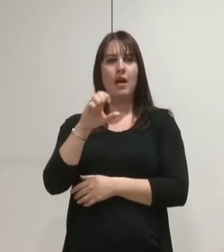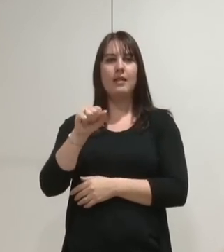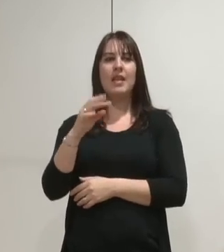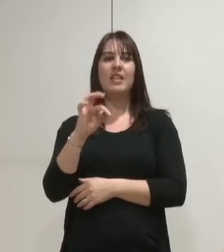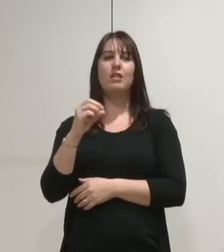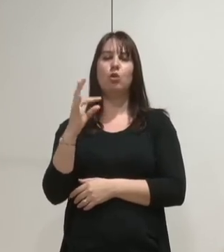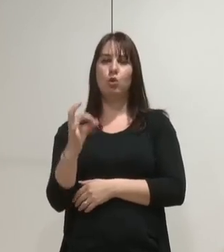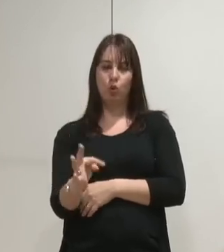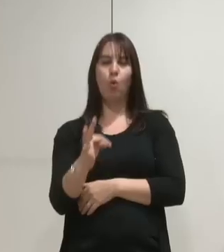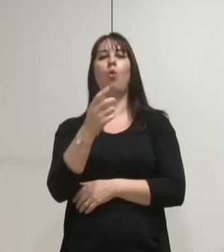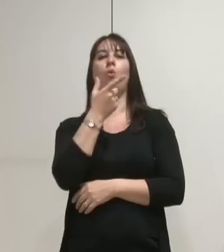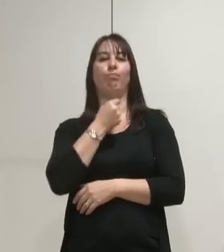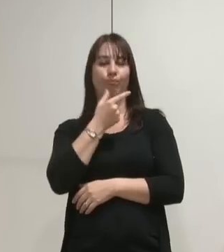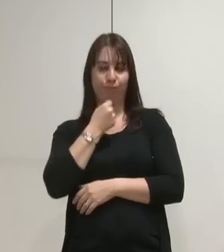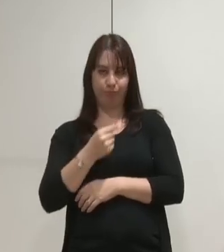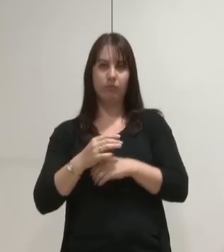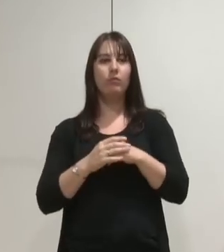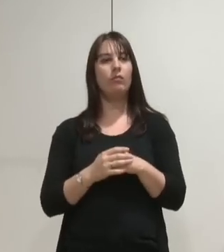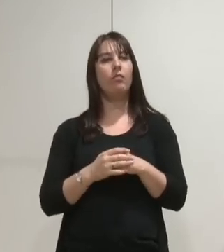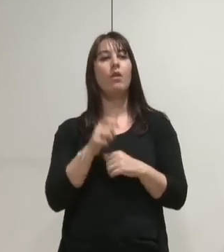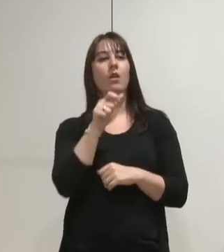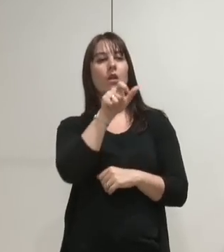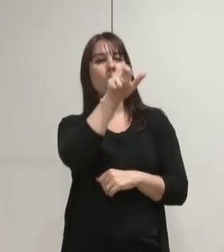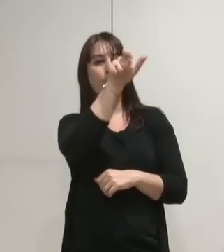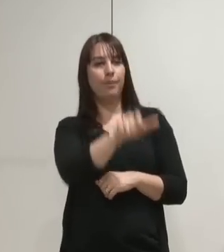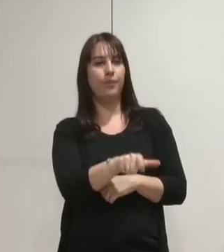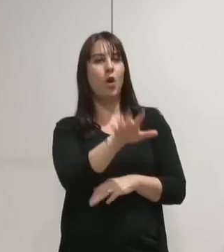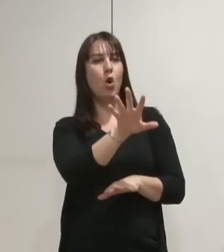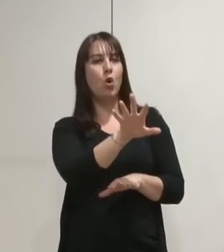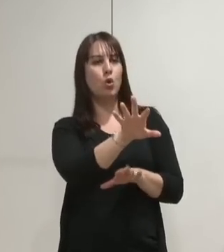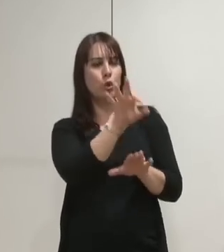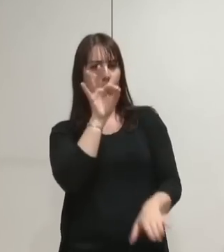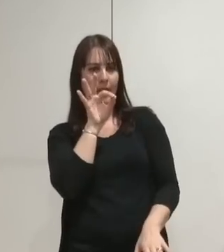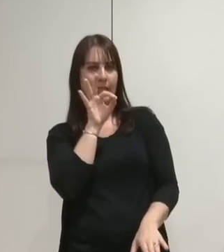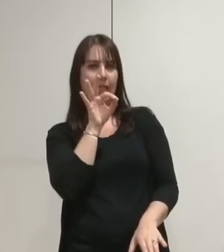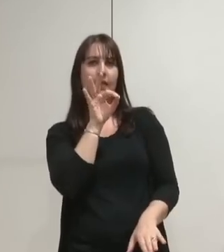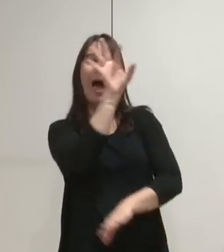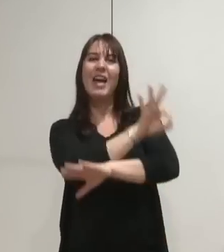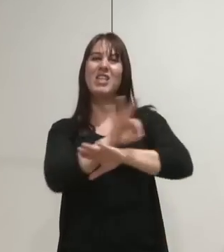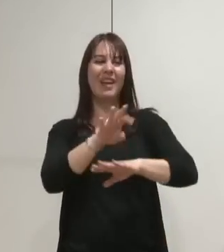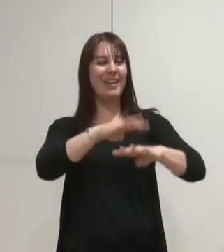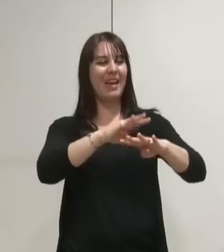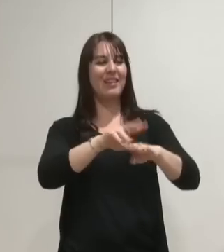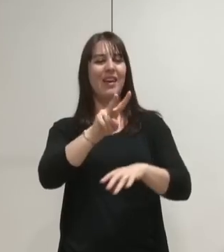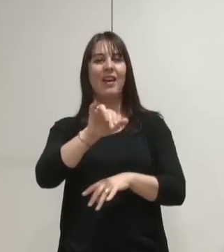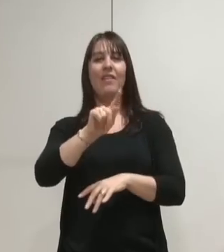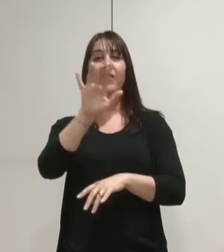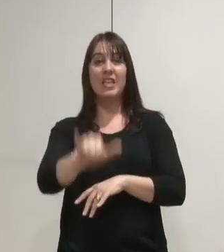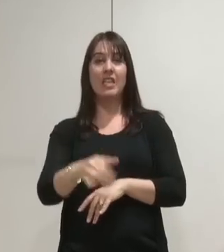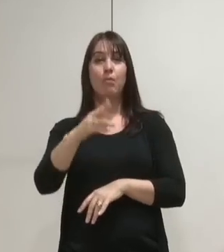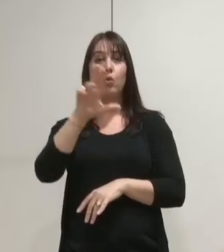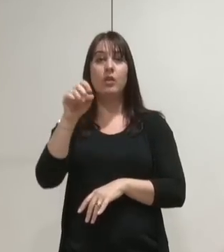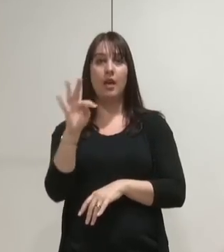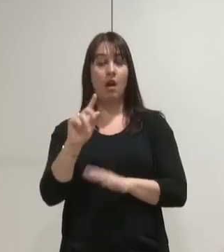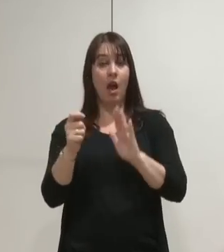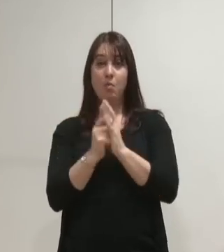a choisi un architecte conseil pour le quartier vin muset et qu'en pleine séance